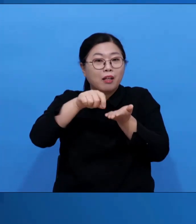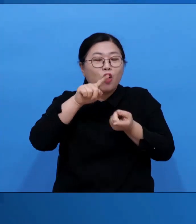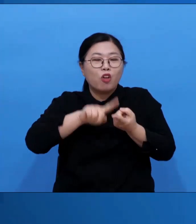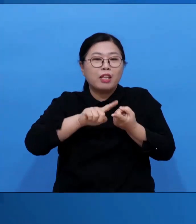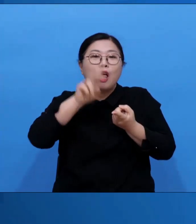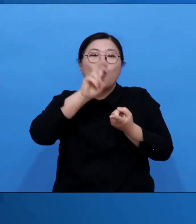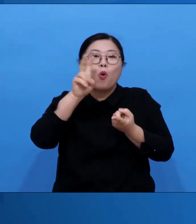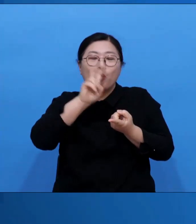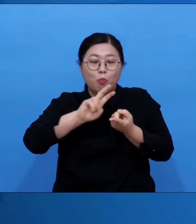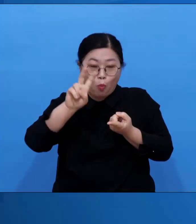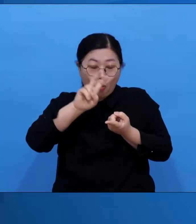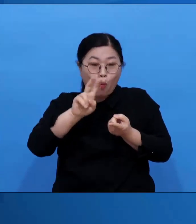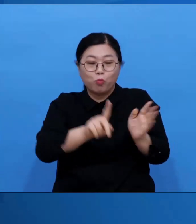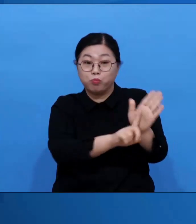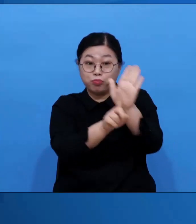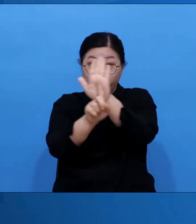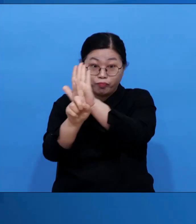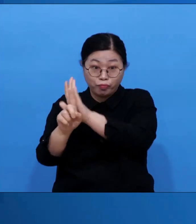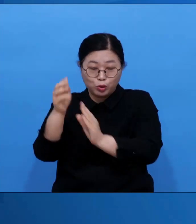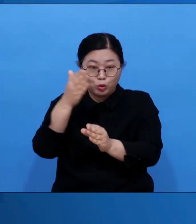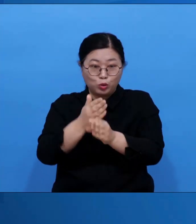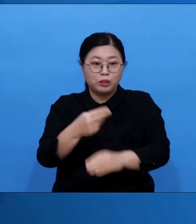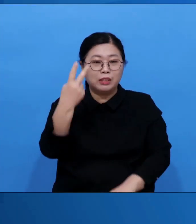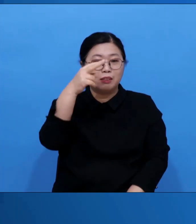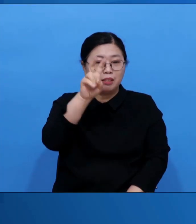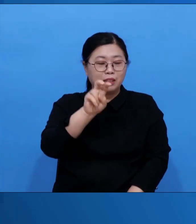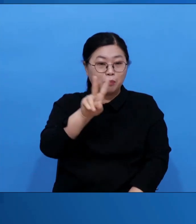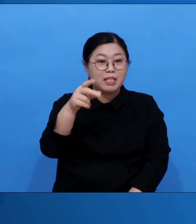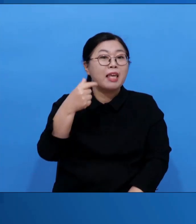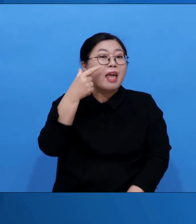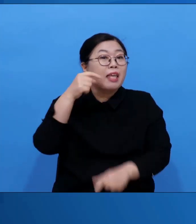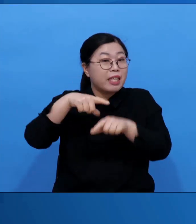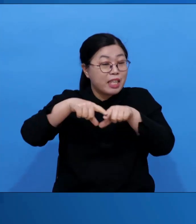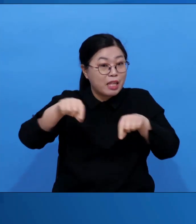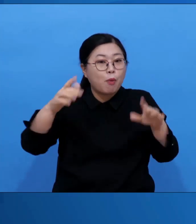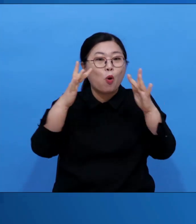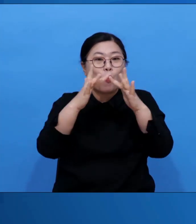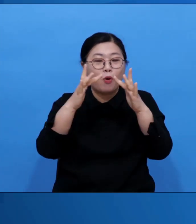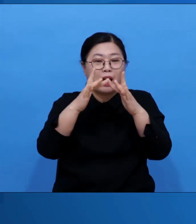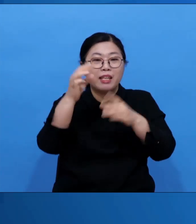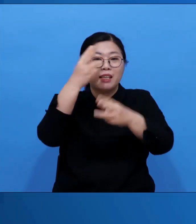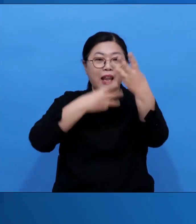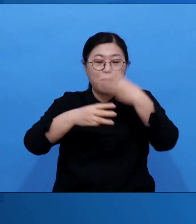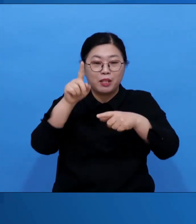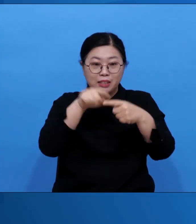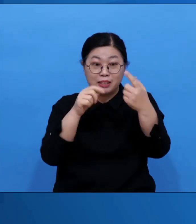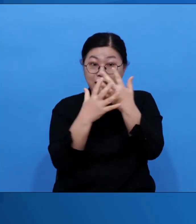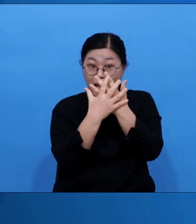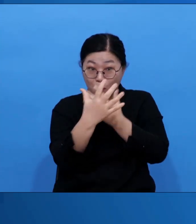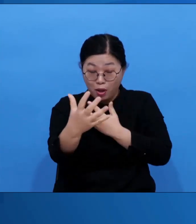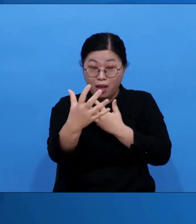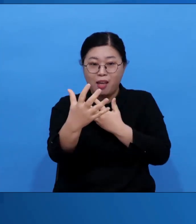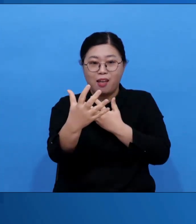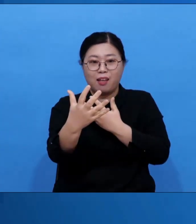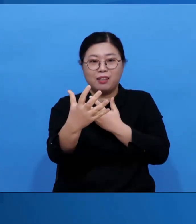2022 일본 온라인 렘넌트 대회가 오는 29일, 이어 온라인 리더 수련회가 30일 열립니다.